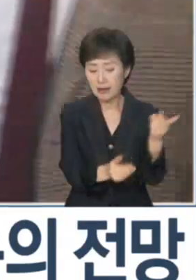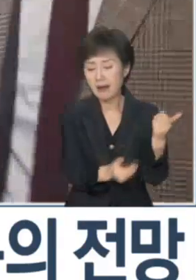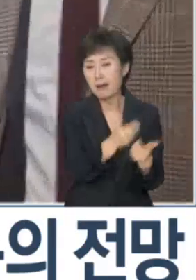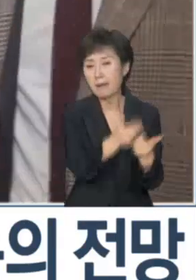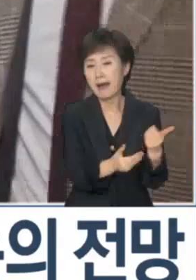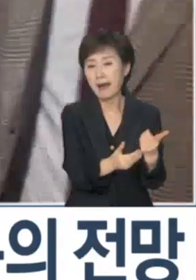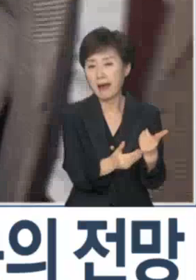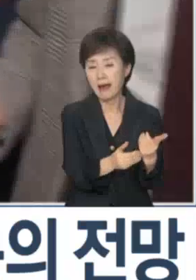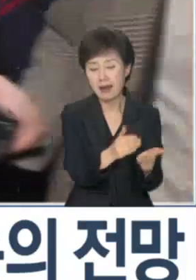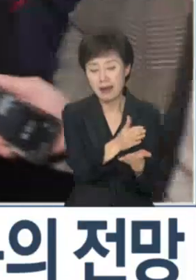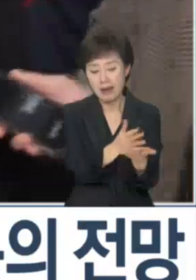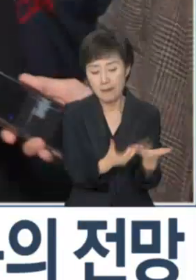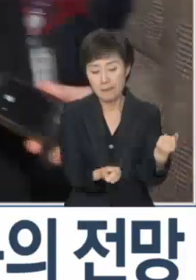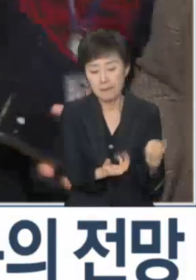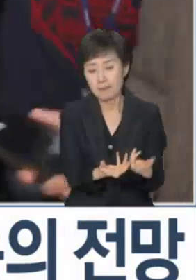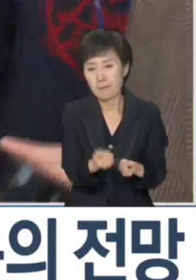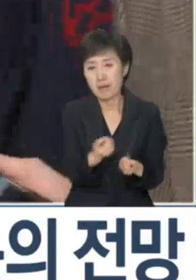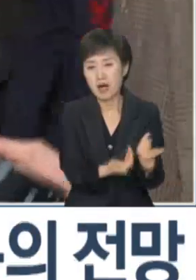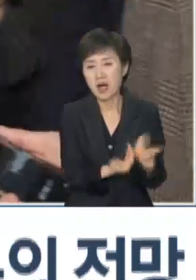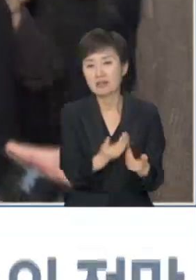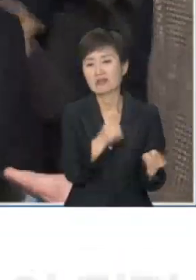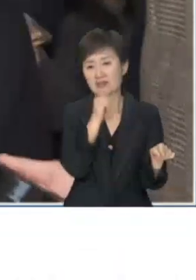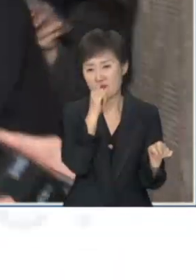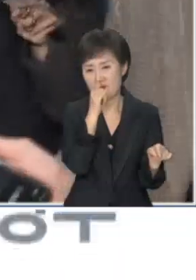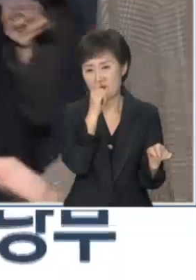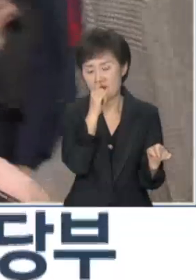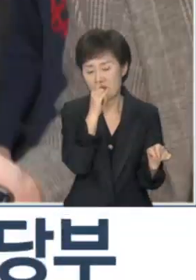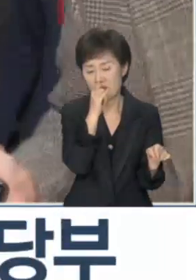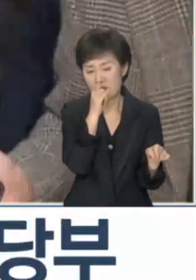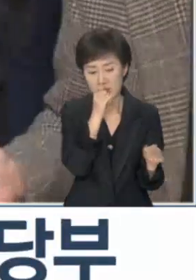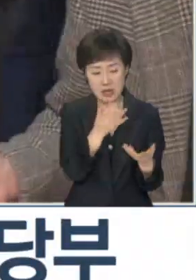친명 비명이 지금 갈등하고 있지 않습니까? 이런 것을